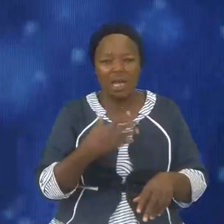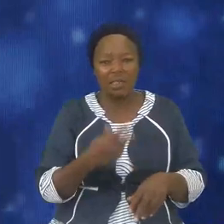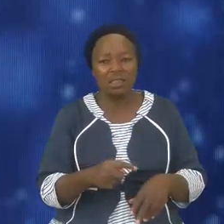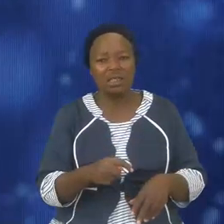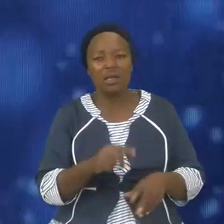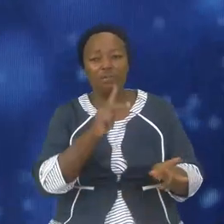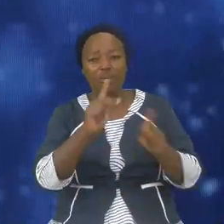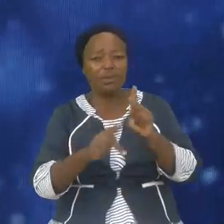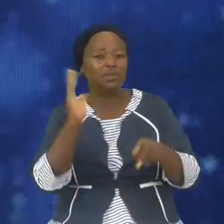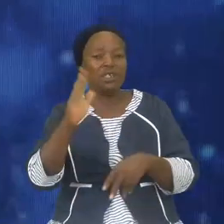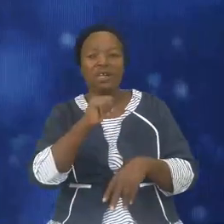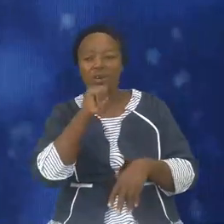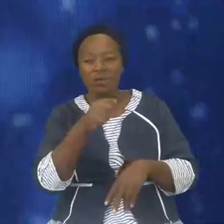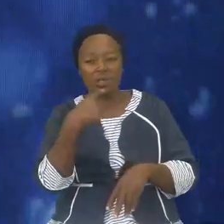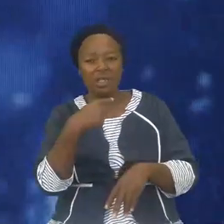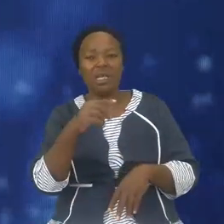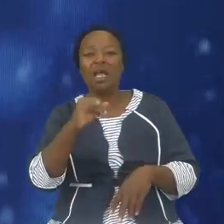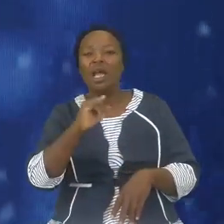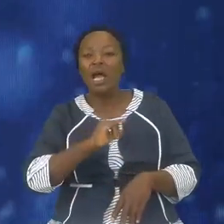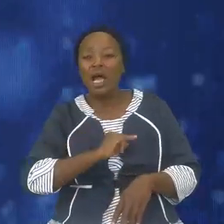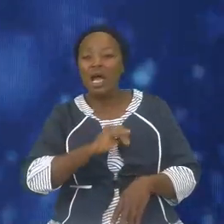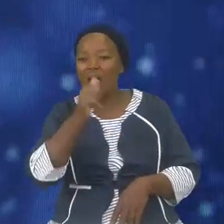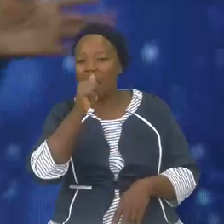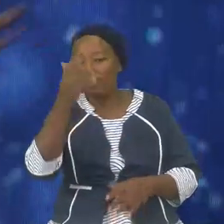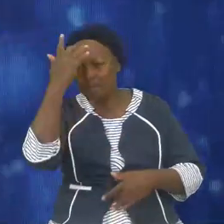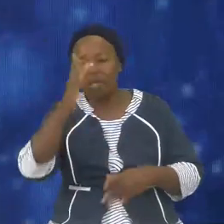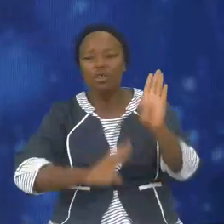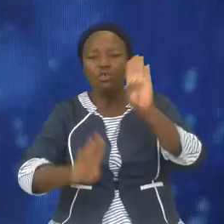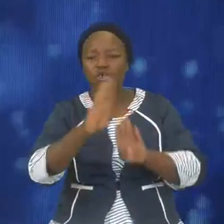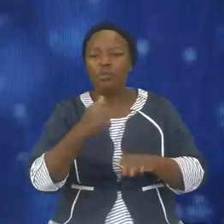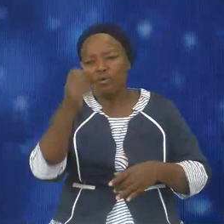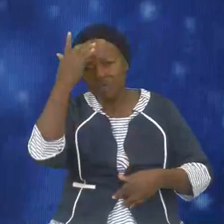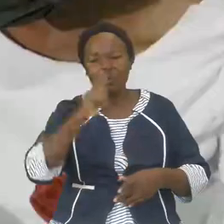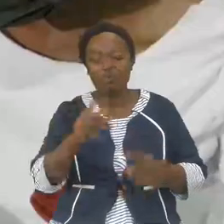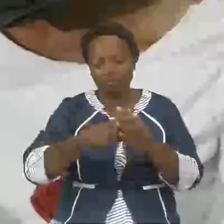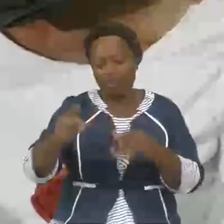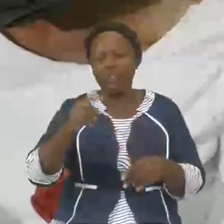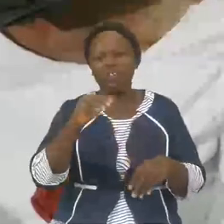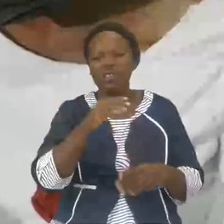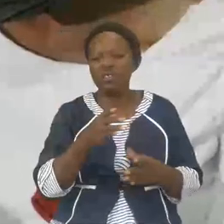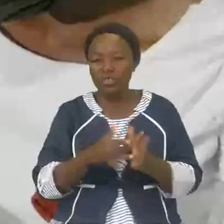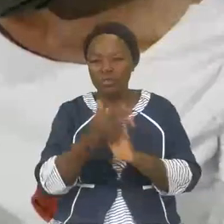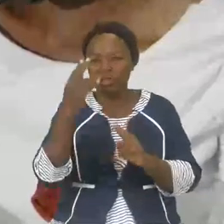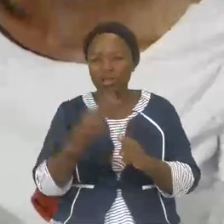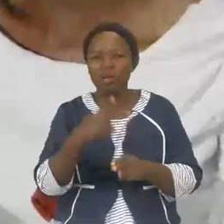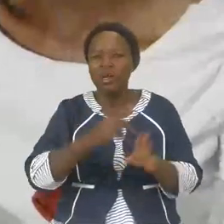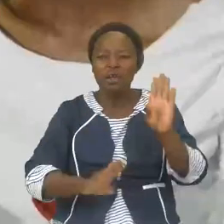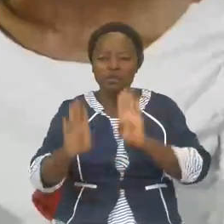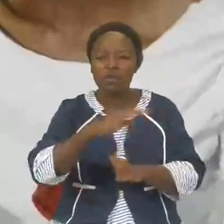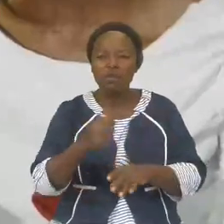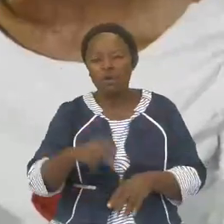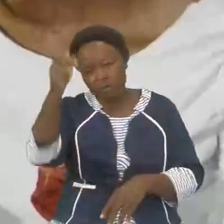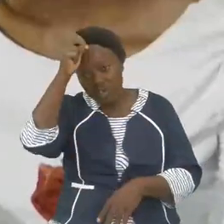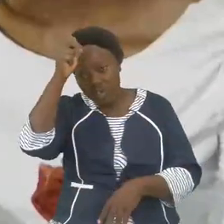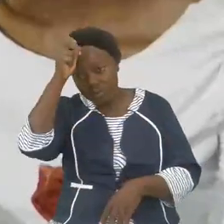verset 24. Aucun habitant ne dit « Je suis malade ». Les problèmes de maladie vont disparaître. Les